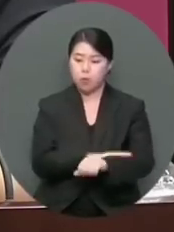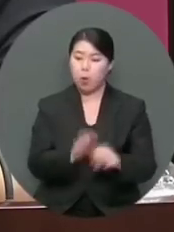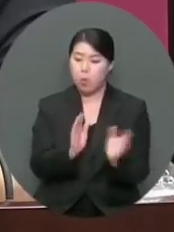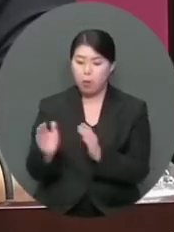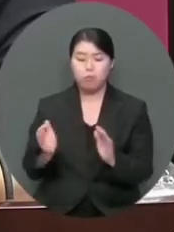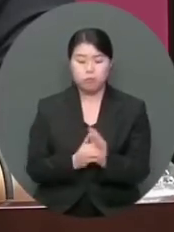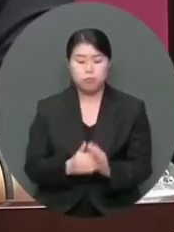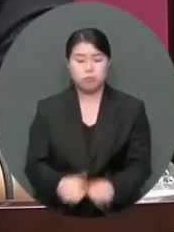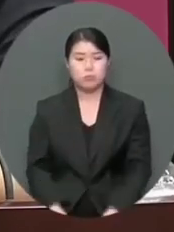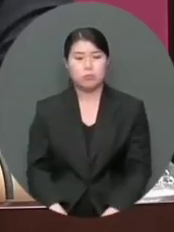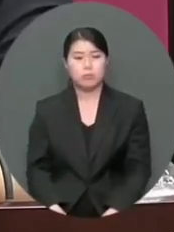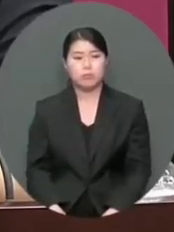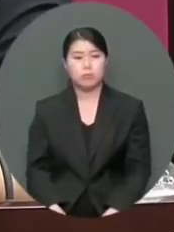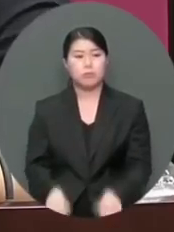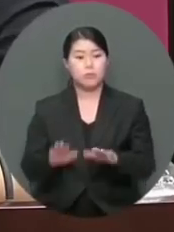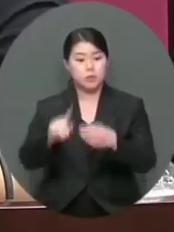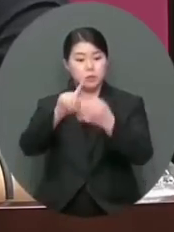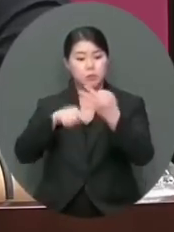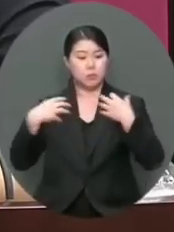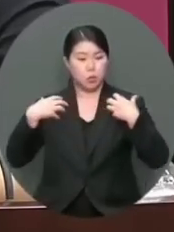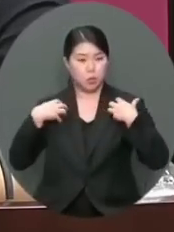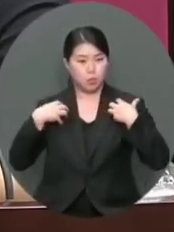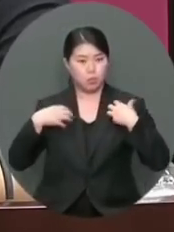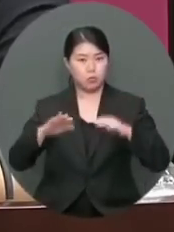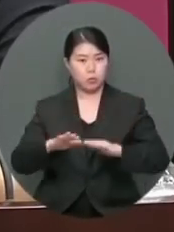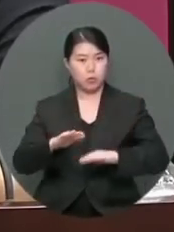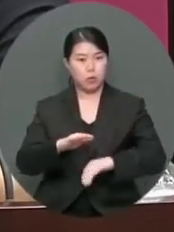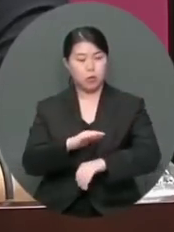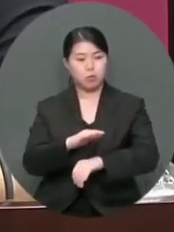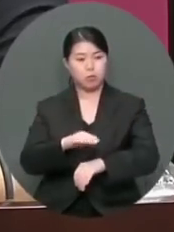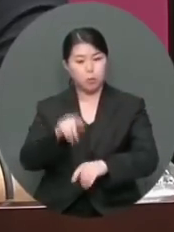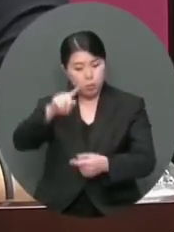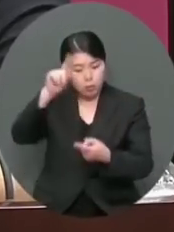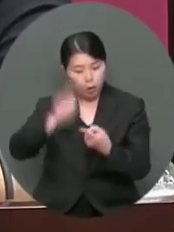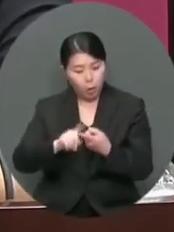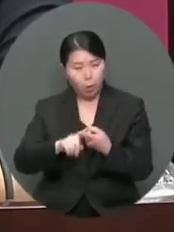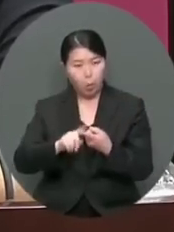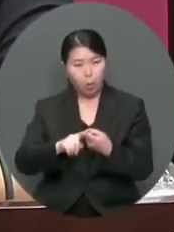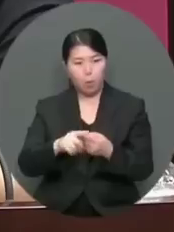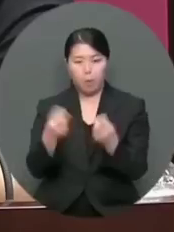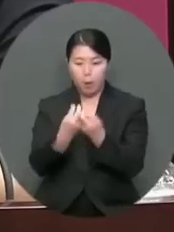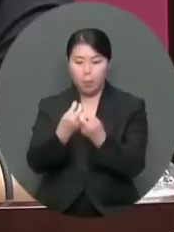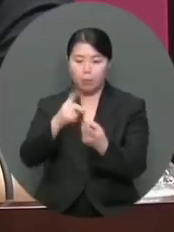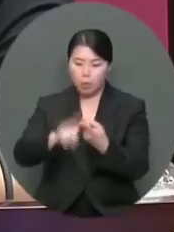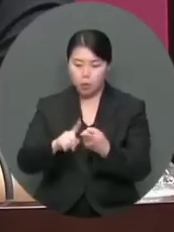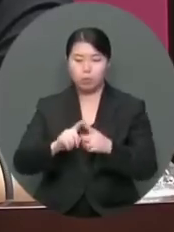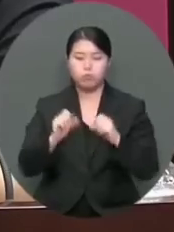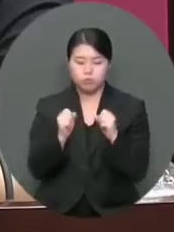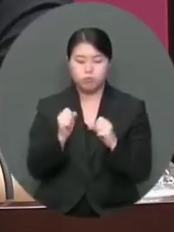주셨지 않습니까? 윤석열 정부는 충실하게 그 방안을 따르고 있습니다.